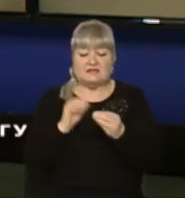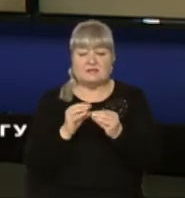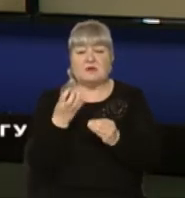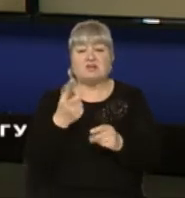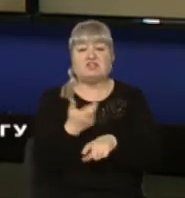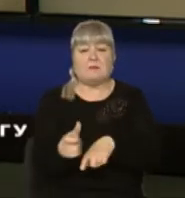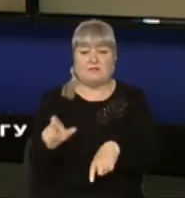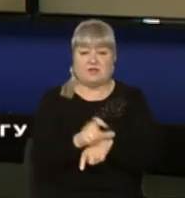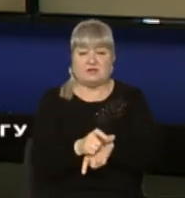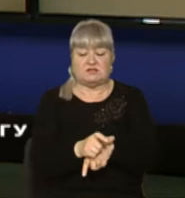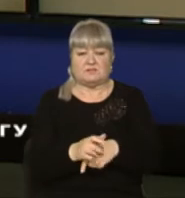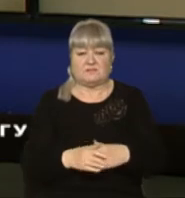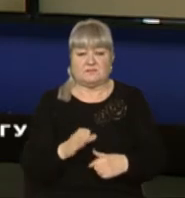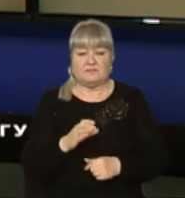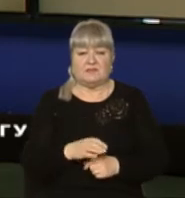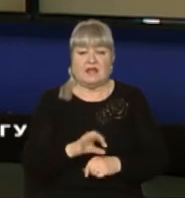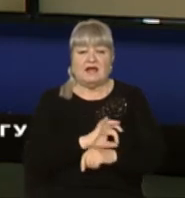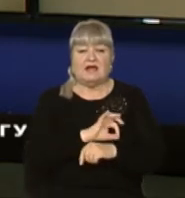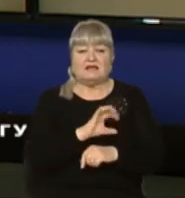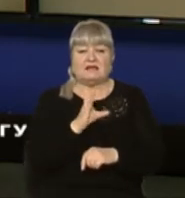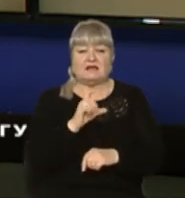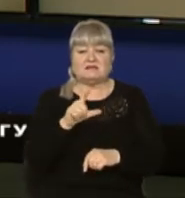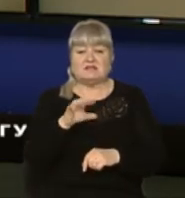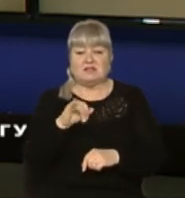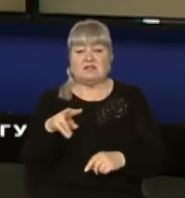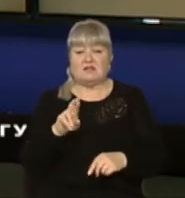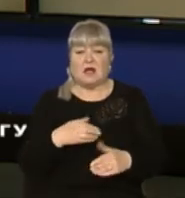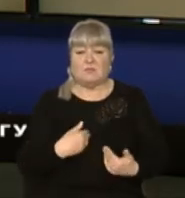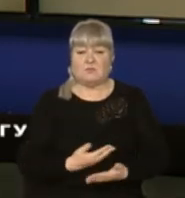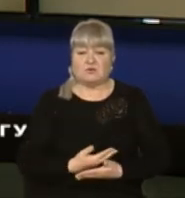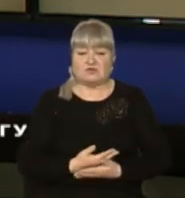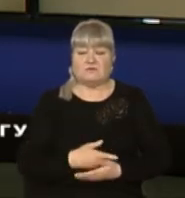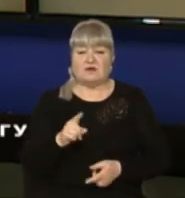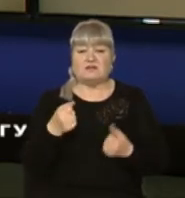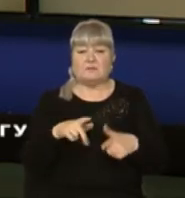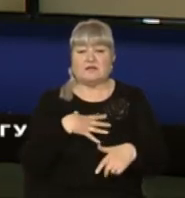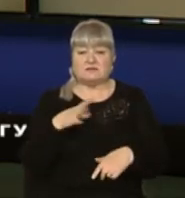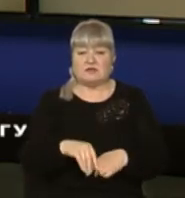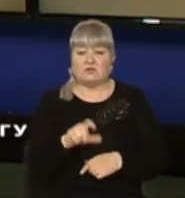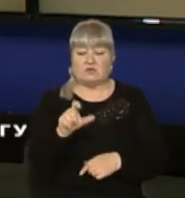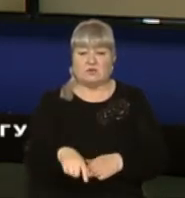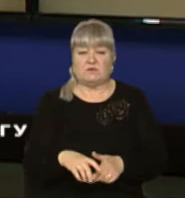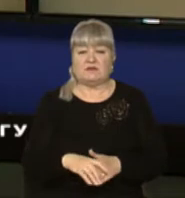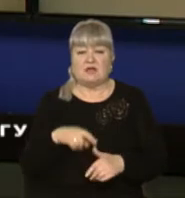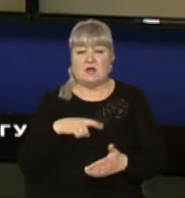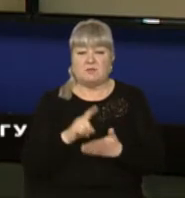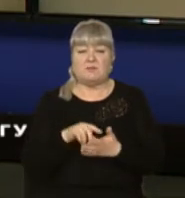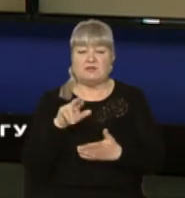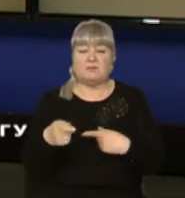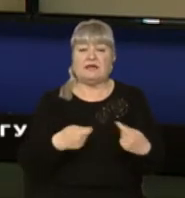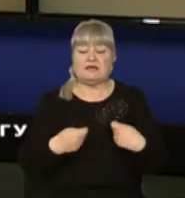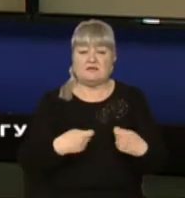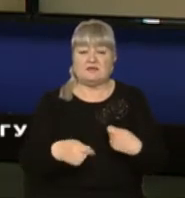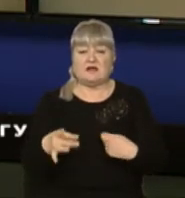виявляється. На Східній просто я звернув увагу, тому що я проживаю на вулиці Східній. І там, де загинула людина, ми от плануємо підійти до керівника